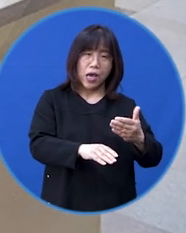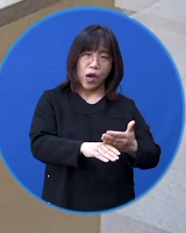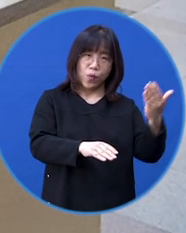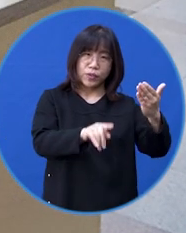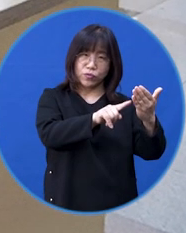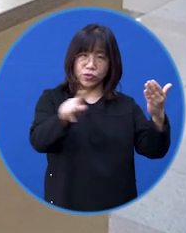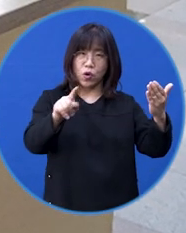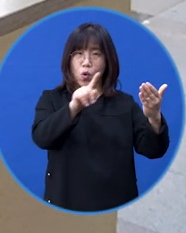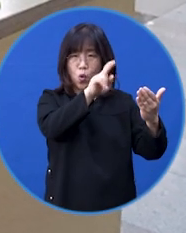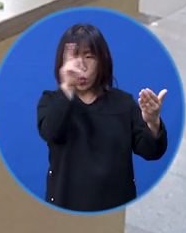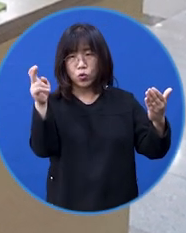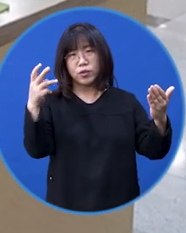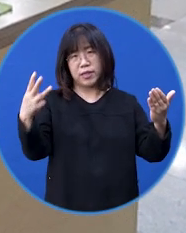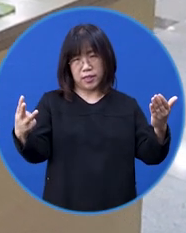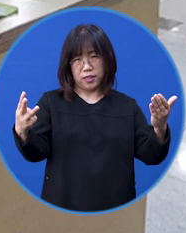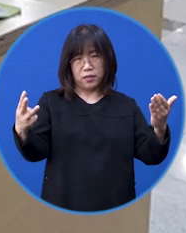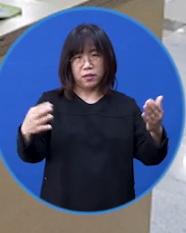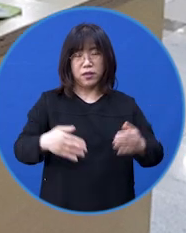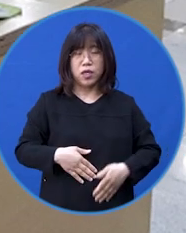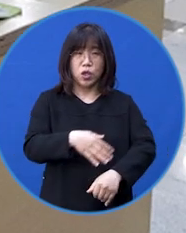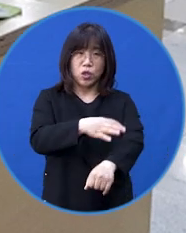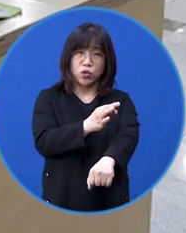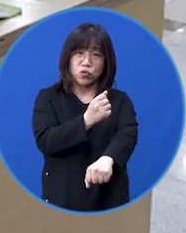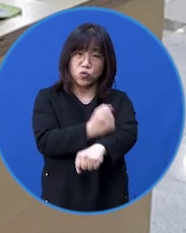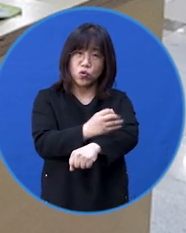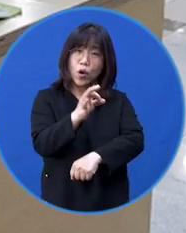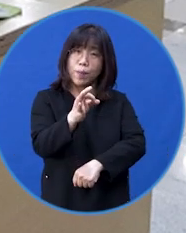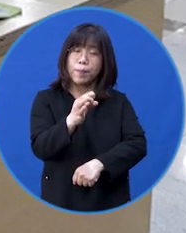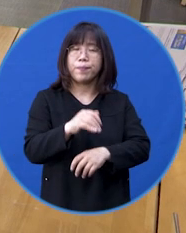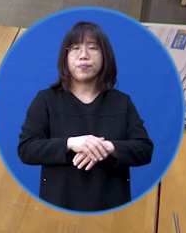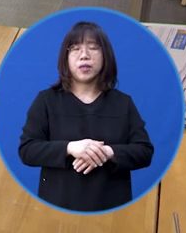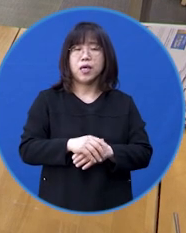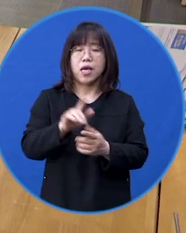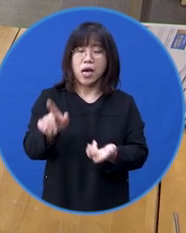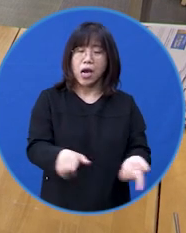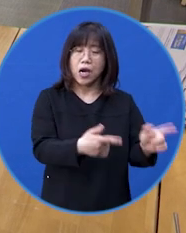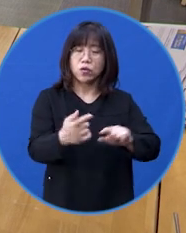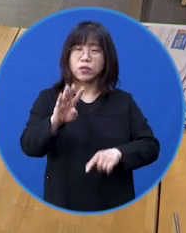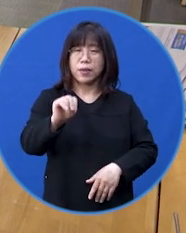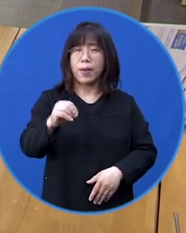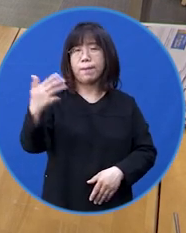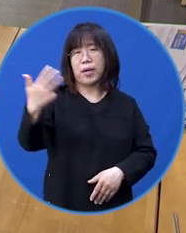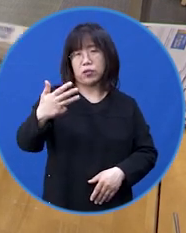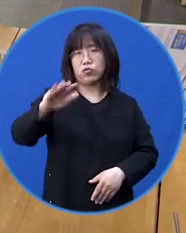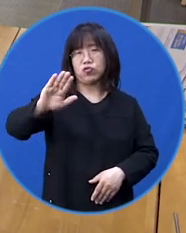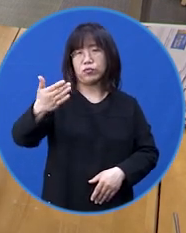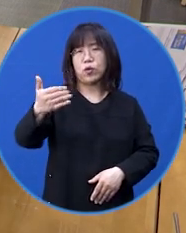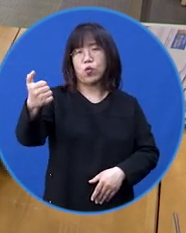주 5일 근무하며 보수는 중식비와 고용보험료 포함 1일